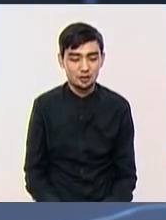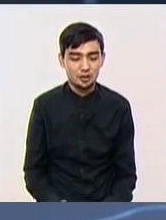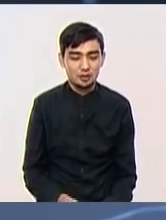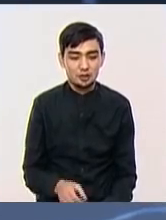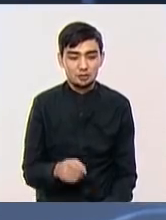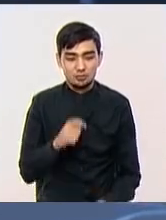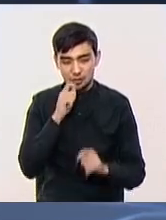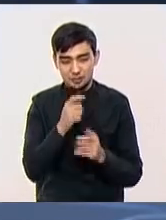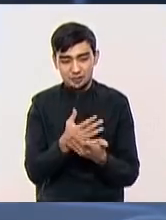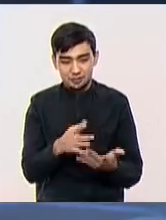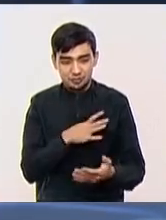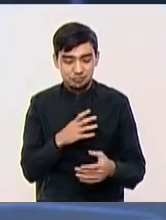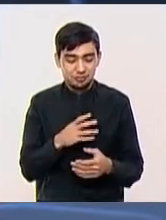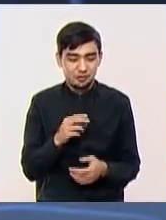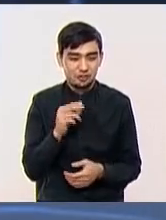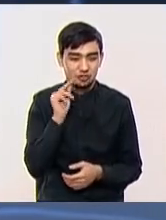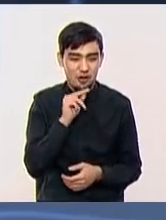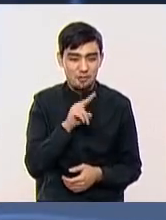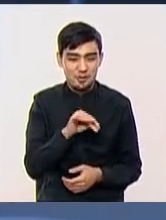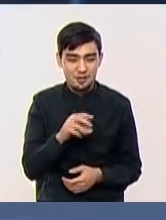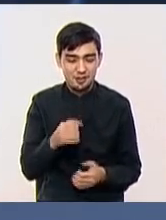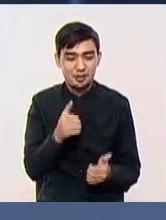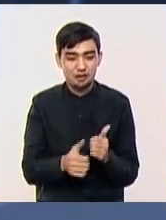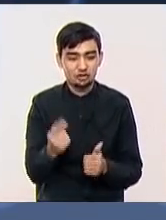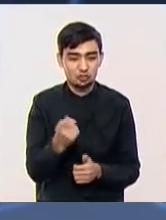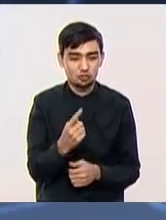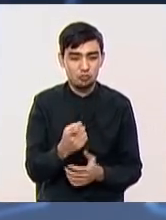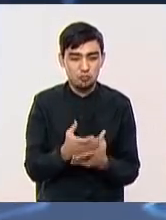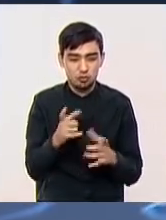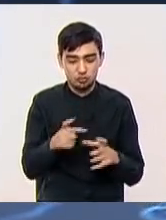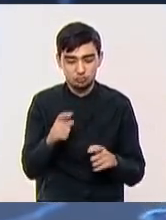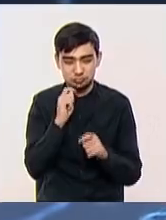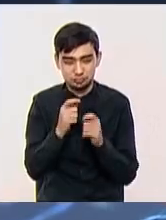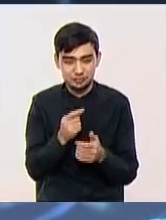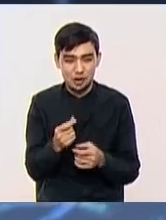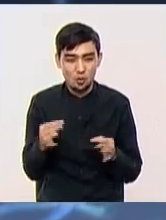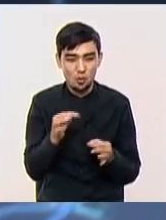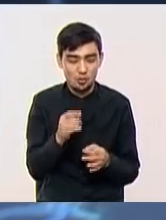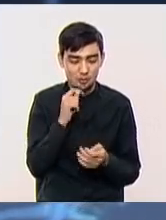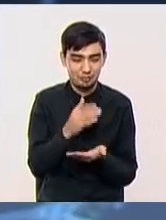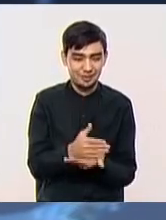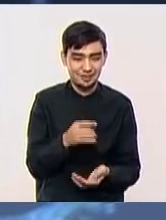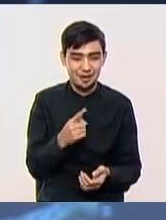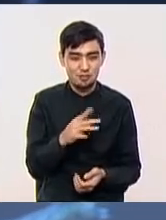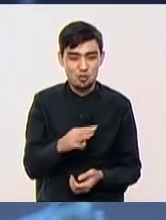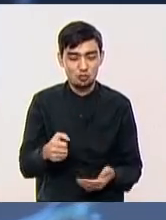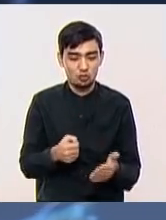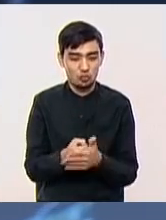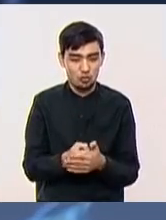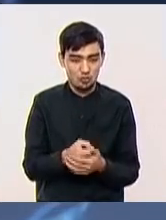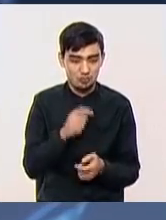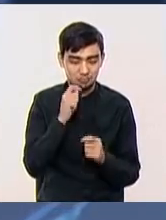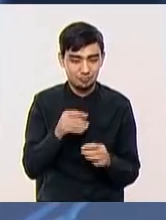Тұтынушылардың тосын сыймен жиі қуантатын пиала шайы апта сайын 100 адамға қаржылай сертификат беруді жалғастырады. Жүлде қоры 1 миллион теңгеден асады